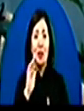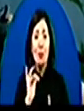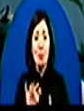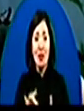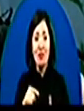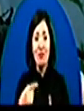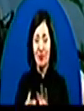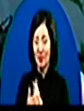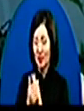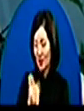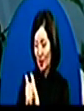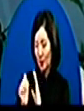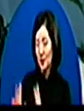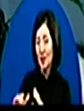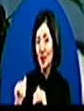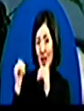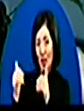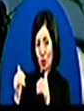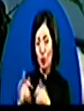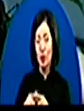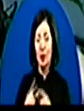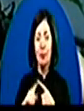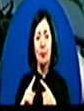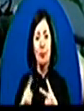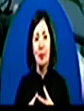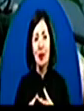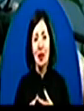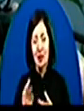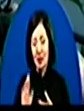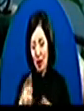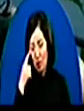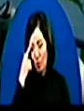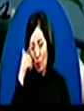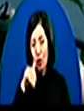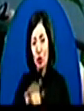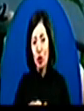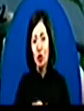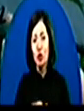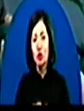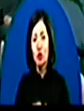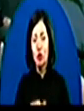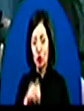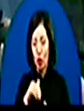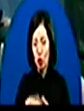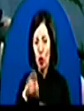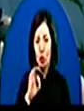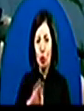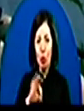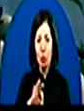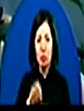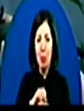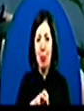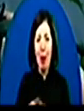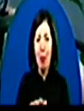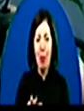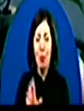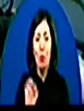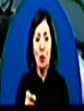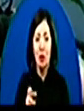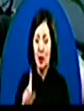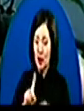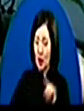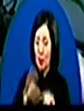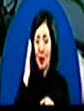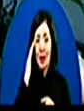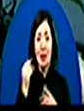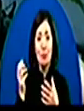чадамжийг илүү сайжруулах яг Монголд дотооддын халдварууд үүссэн тохиолдолд ямар арга